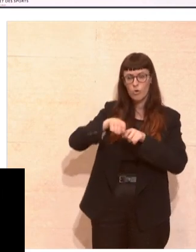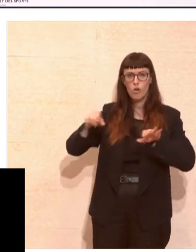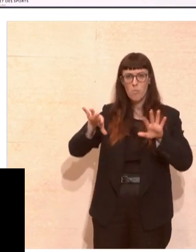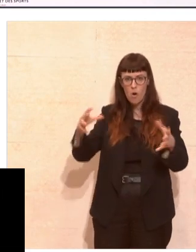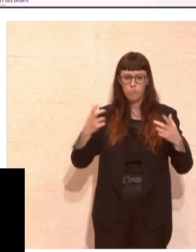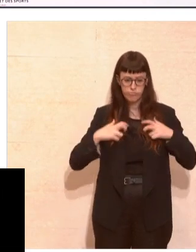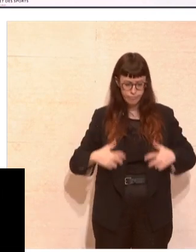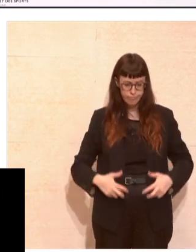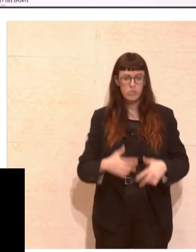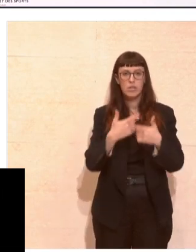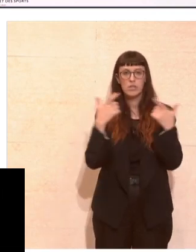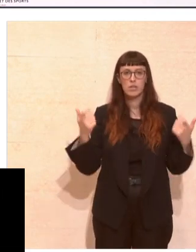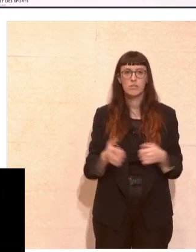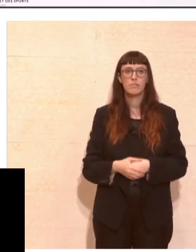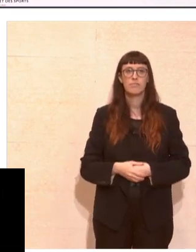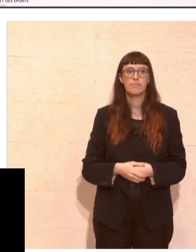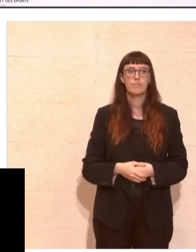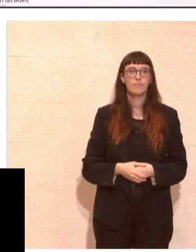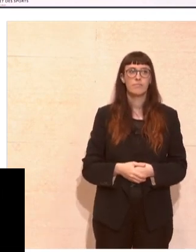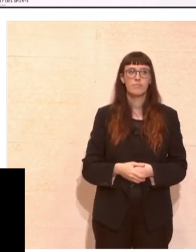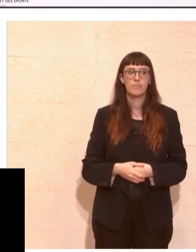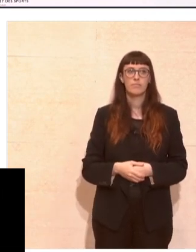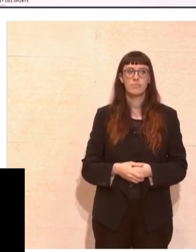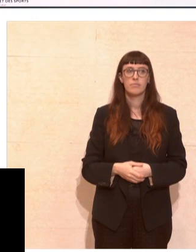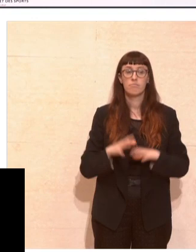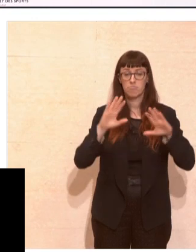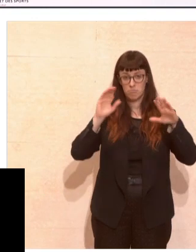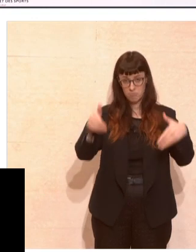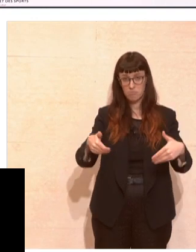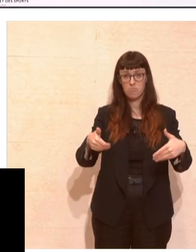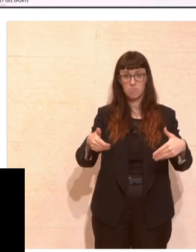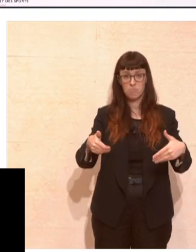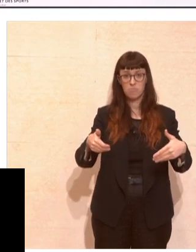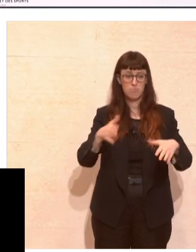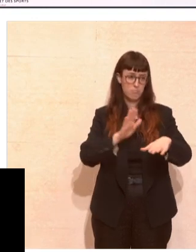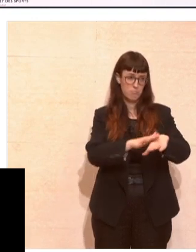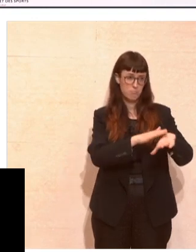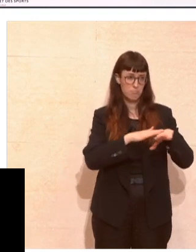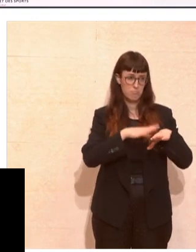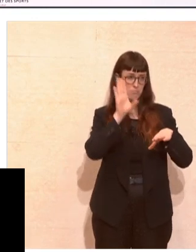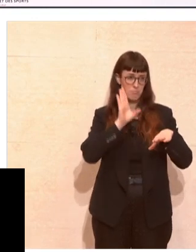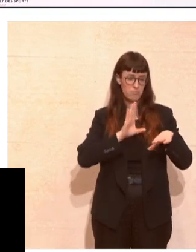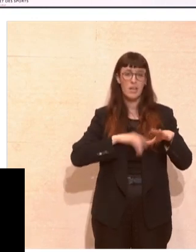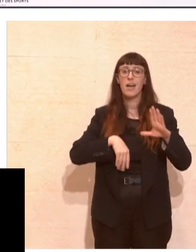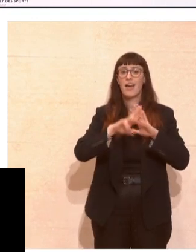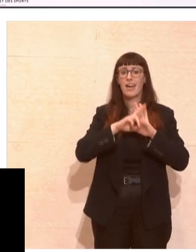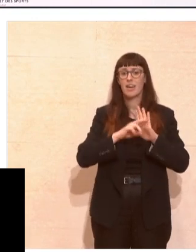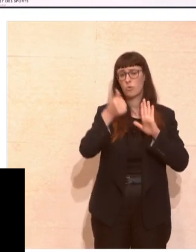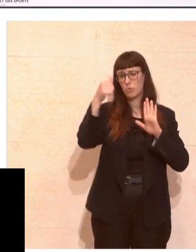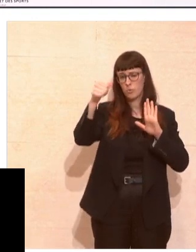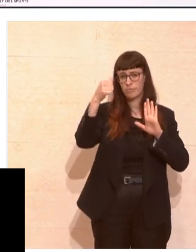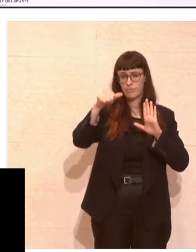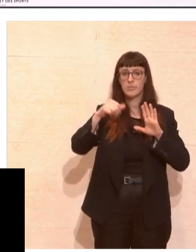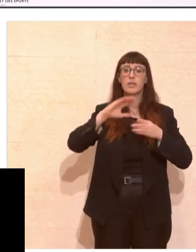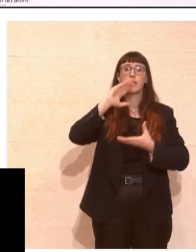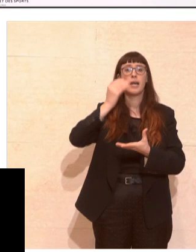enregistré le sommeil avec des électrodes, etc. Et puis, on leur a demandé de suivre une règle. La règle, c'était arrêter